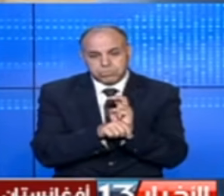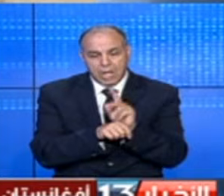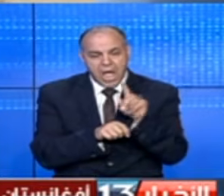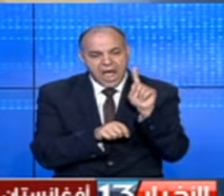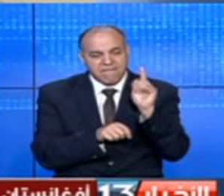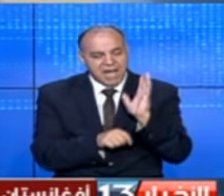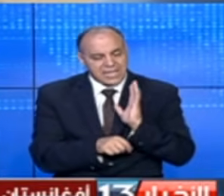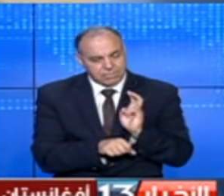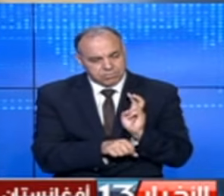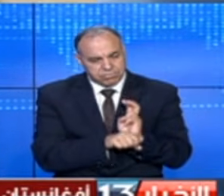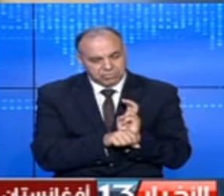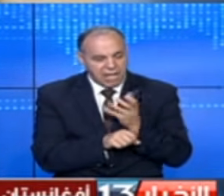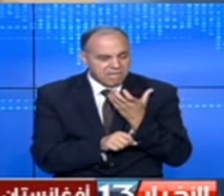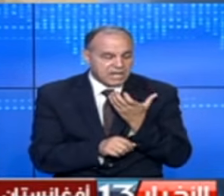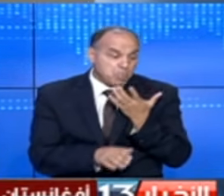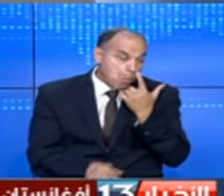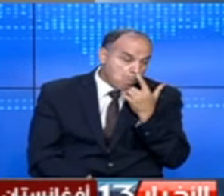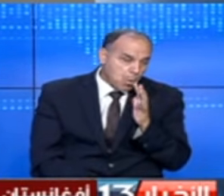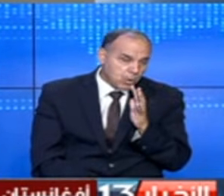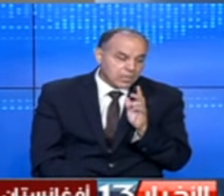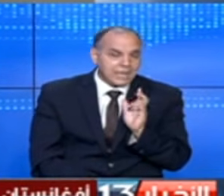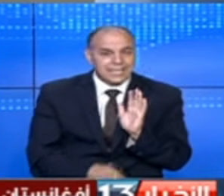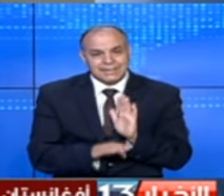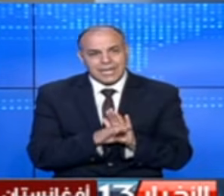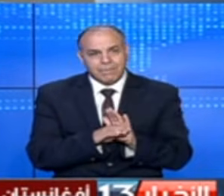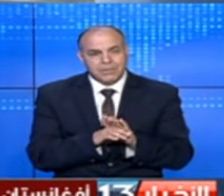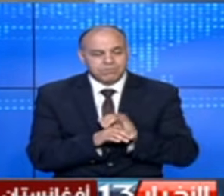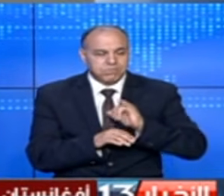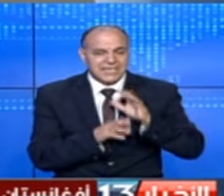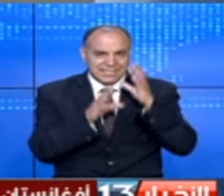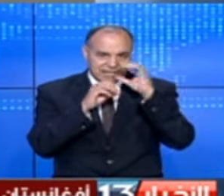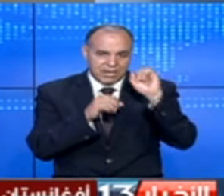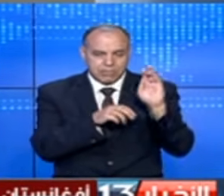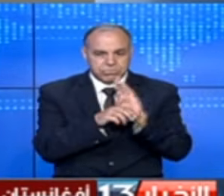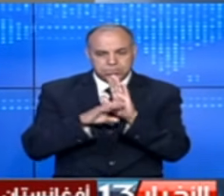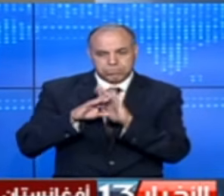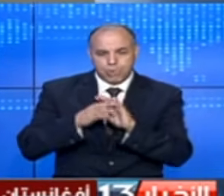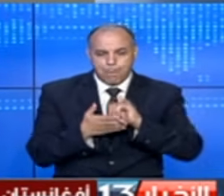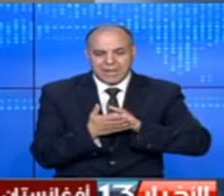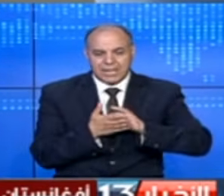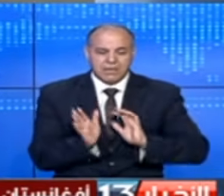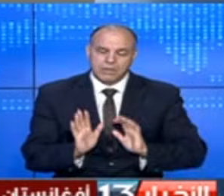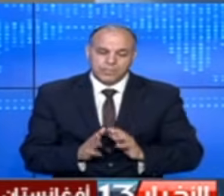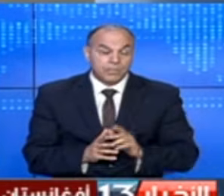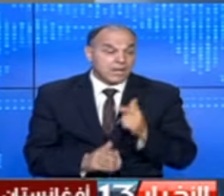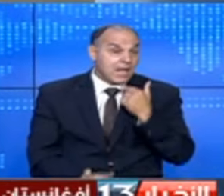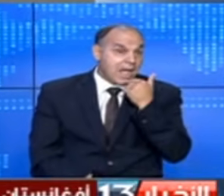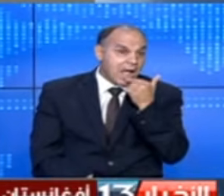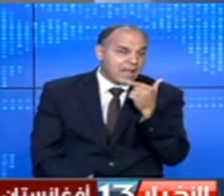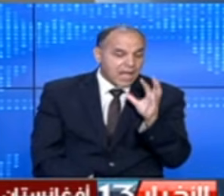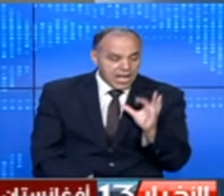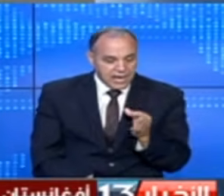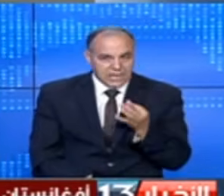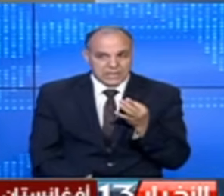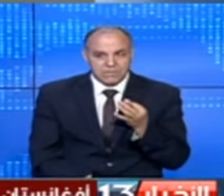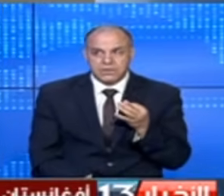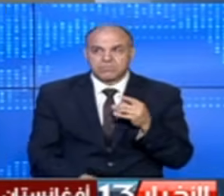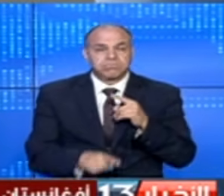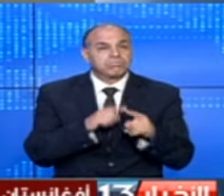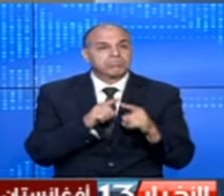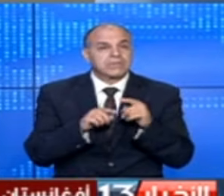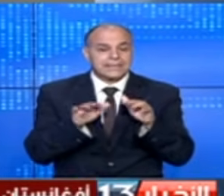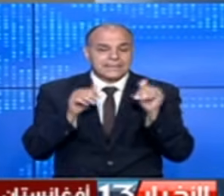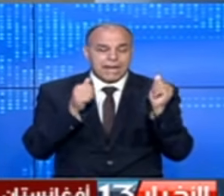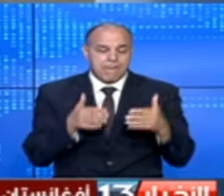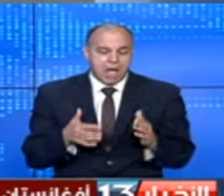1000 جندي في أفغانستان لتأمين السفارة الأمريكية ومطار كابل. يأتي الكشف عن الوتيرة السريعة